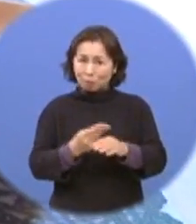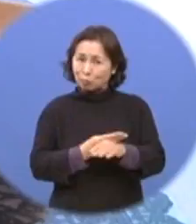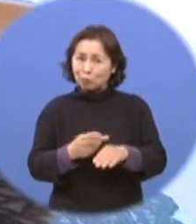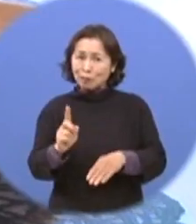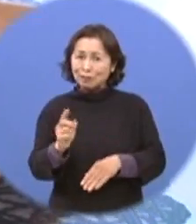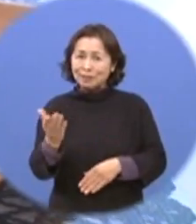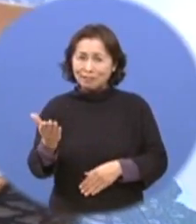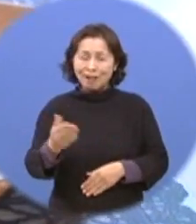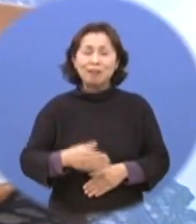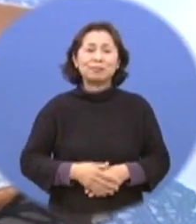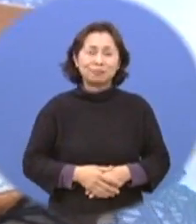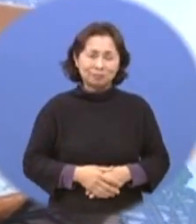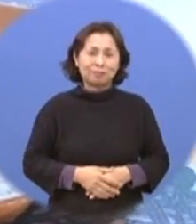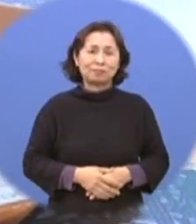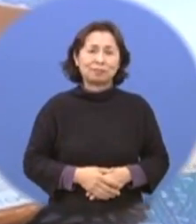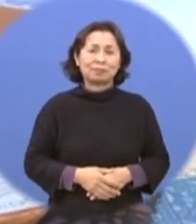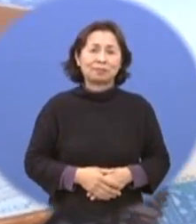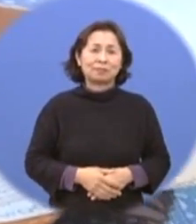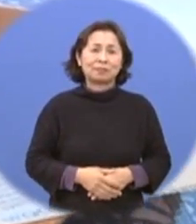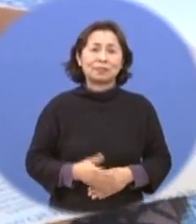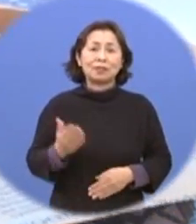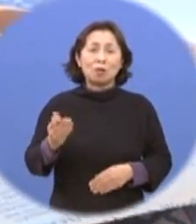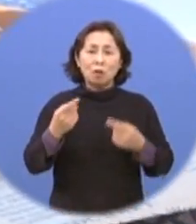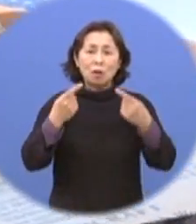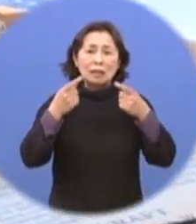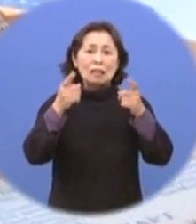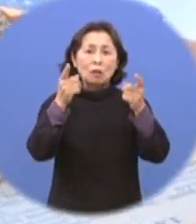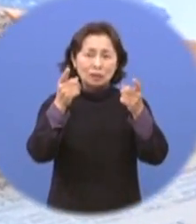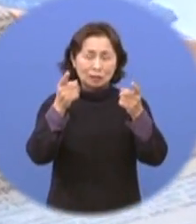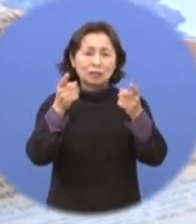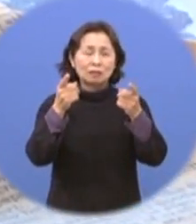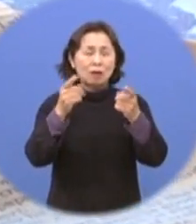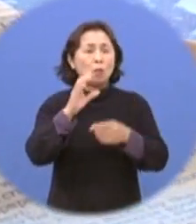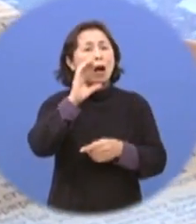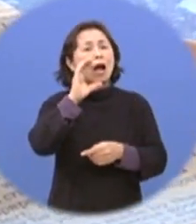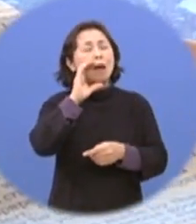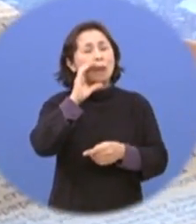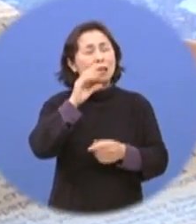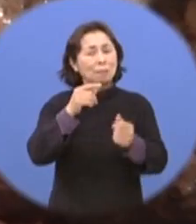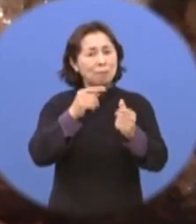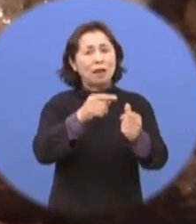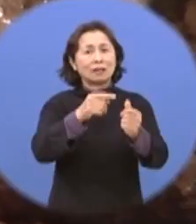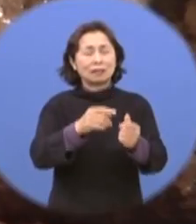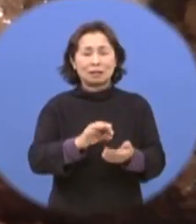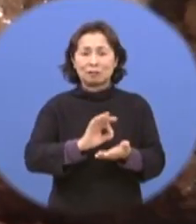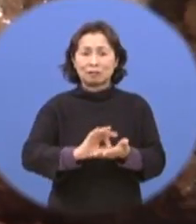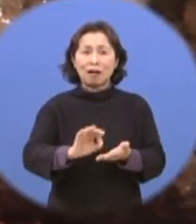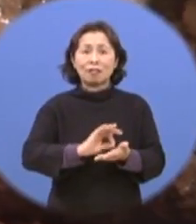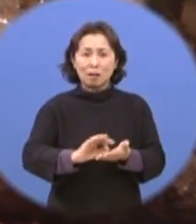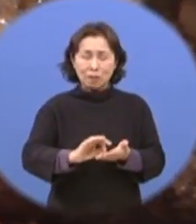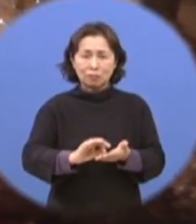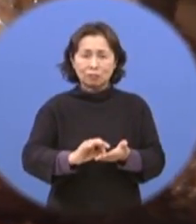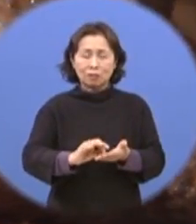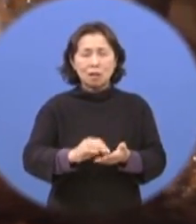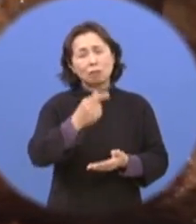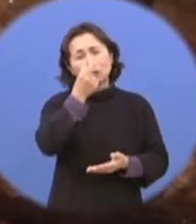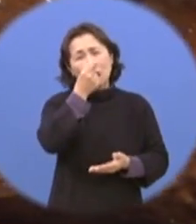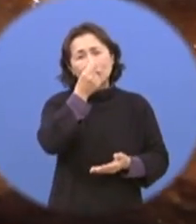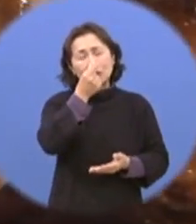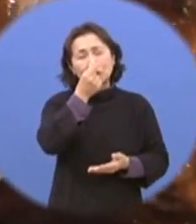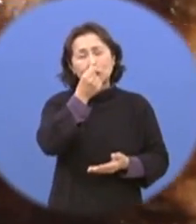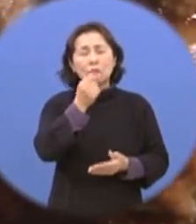くださいこちらのイノシシは和歌山の猪尾とかておりまして大変臭みもないんですけれど